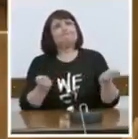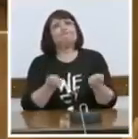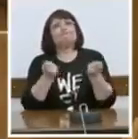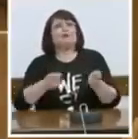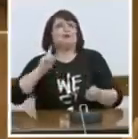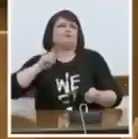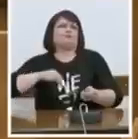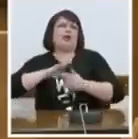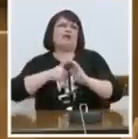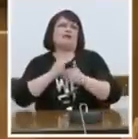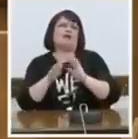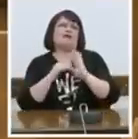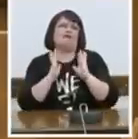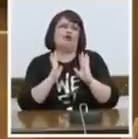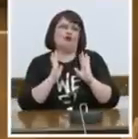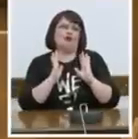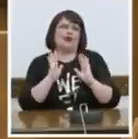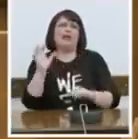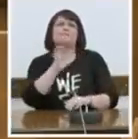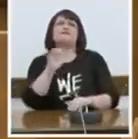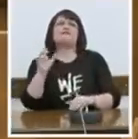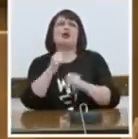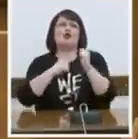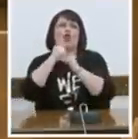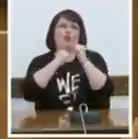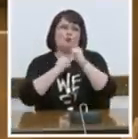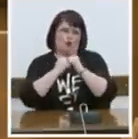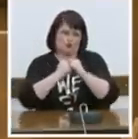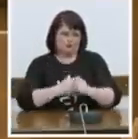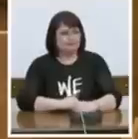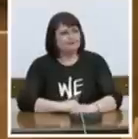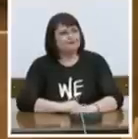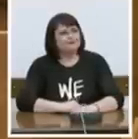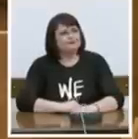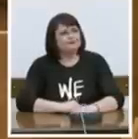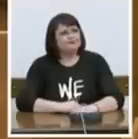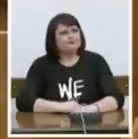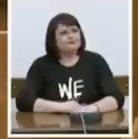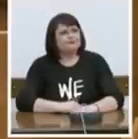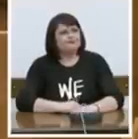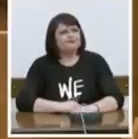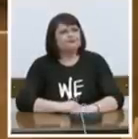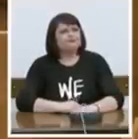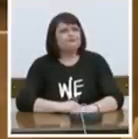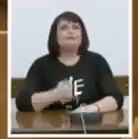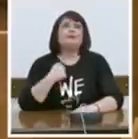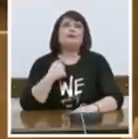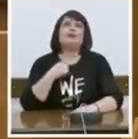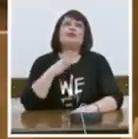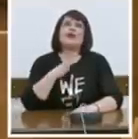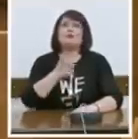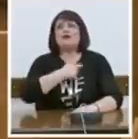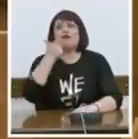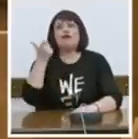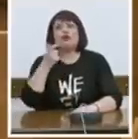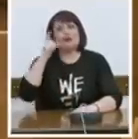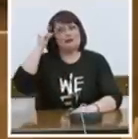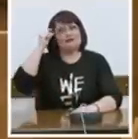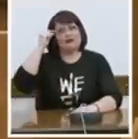των κατά τα άλλα ψηφιακών δομών. Θέλουμε να είμαστε η φωνή των